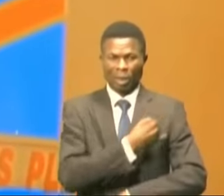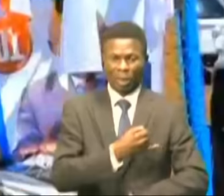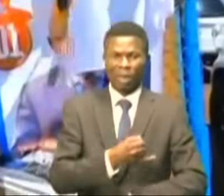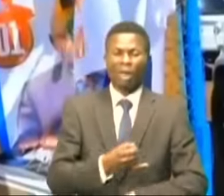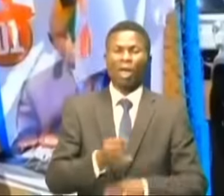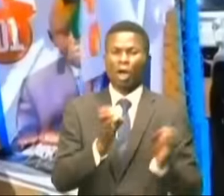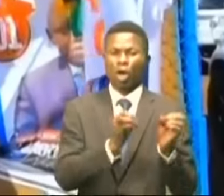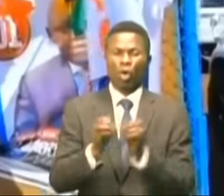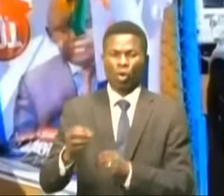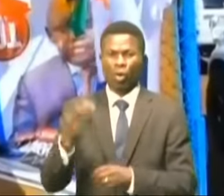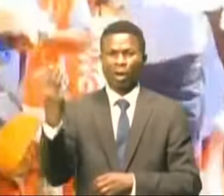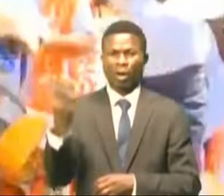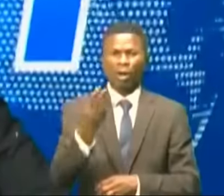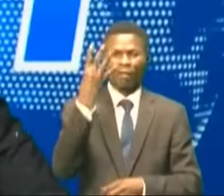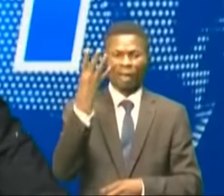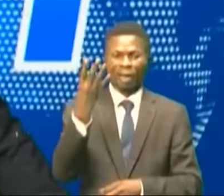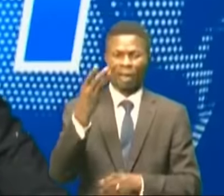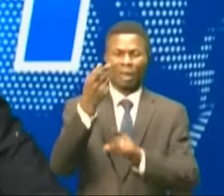mai 2024.